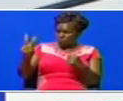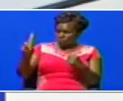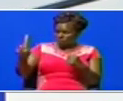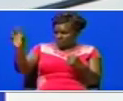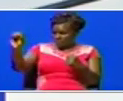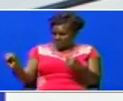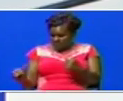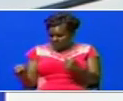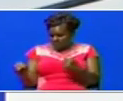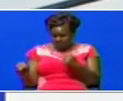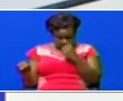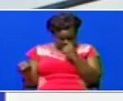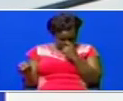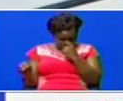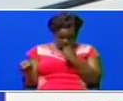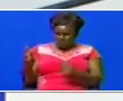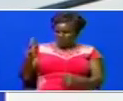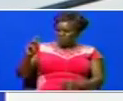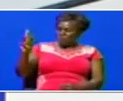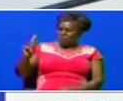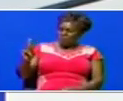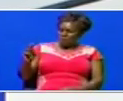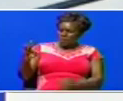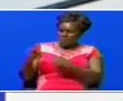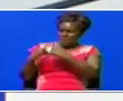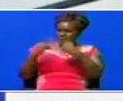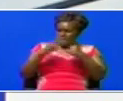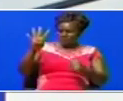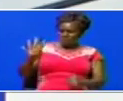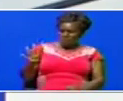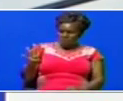30.21%. Michael Maura, 884,